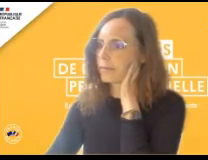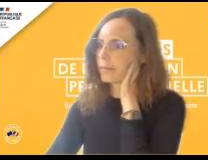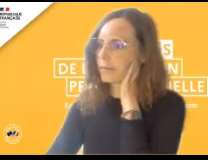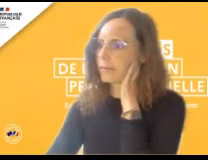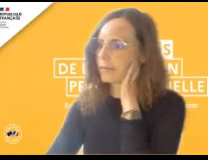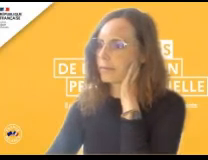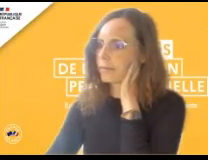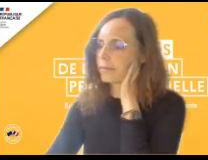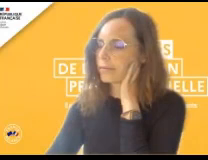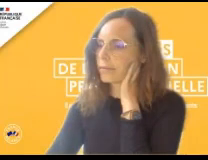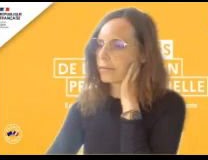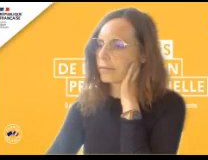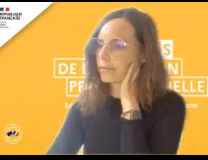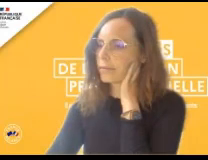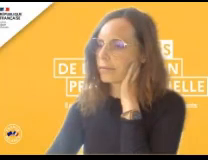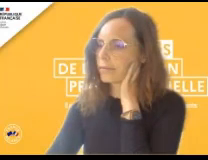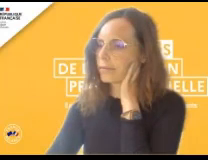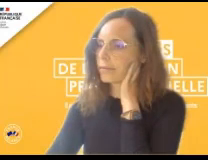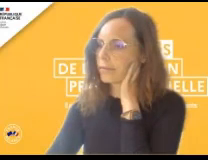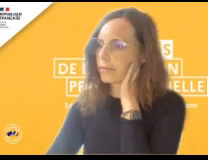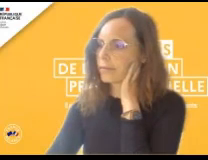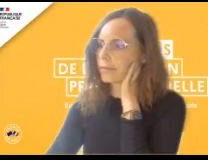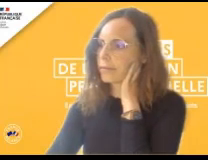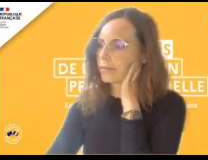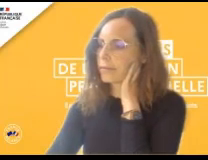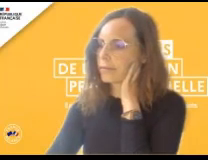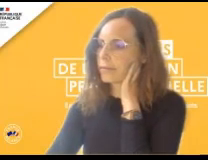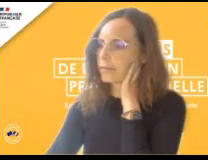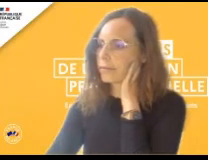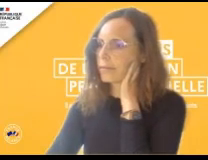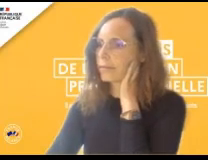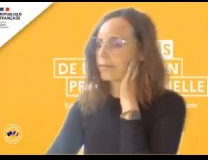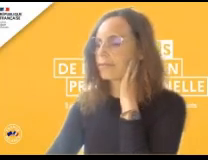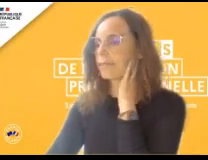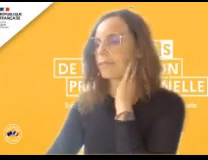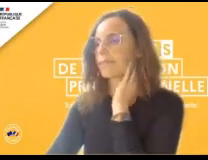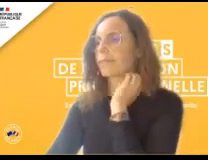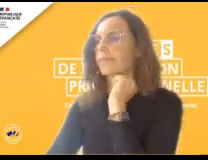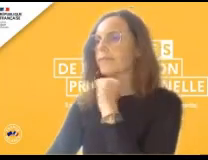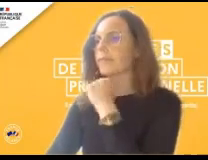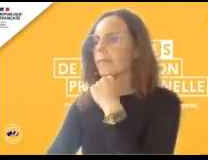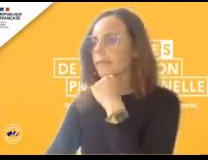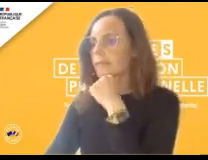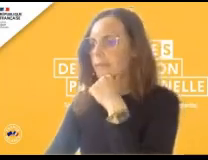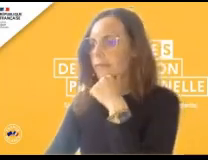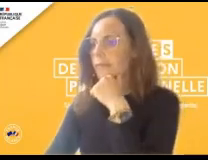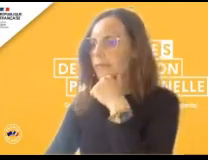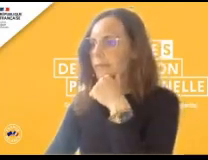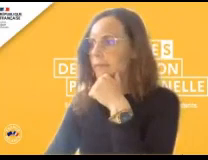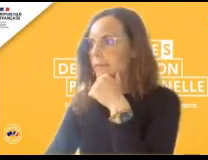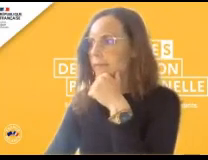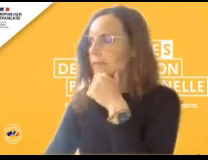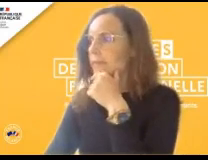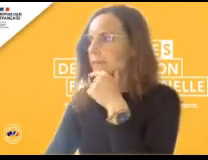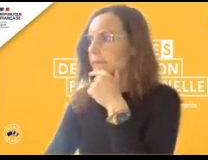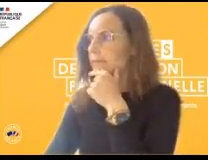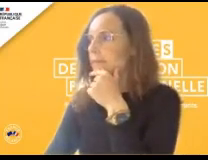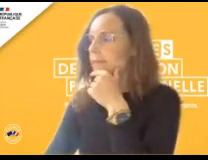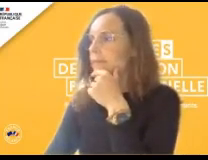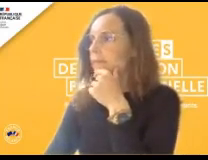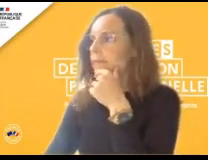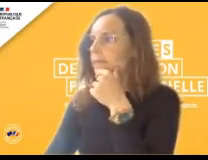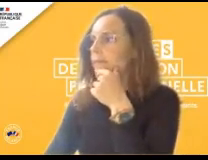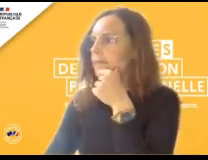déroulera sur plusieurs entretiens et avec parfois des étapes de formalisation de façon